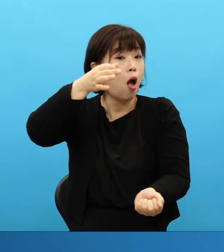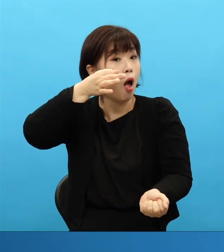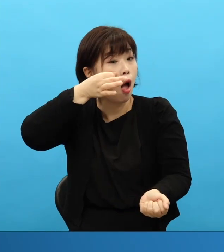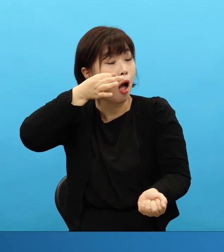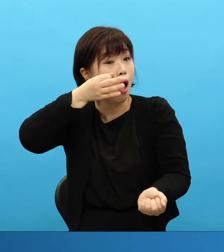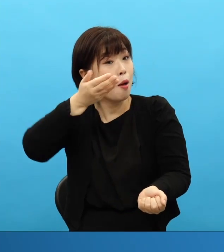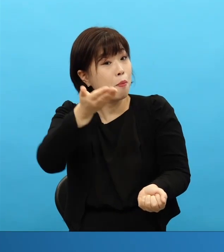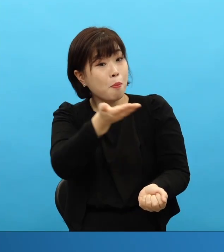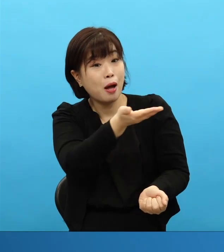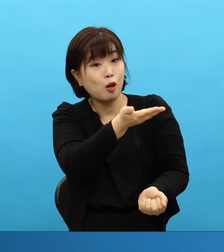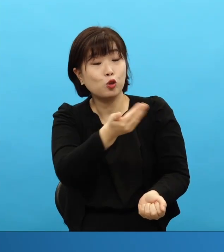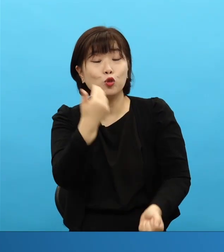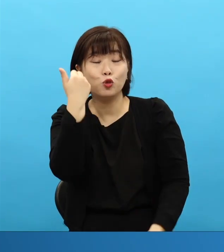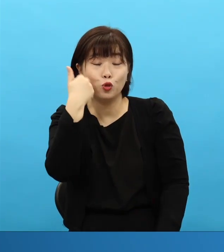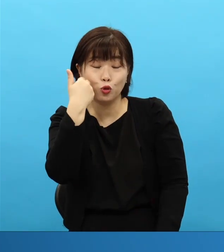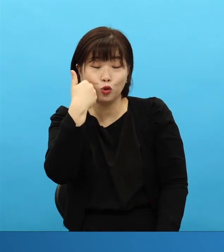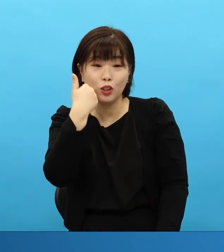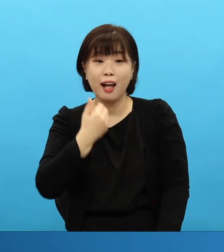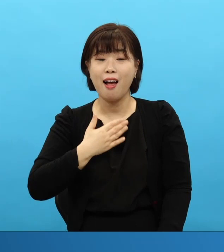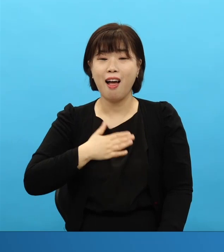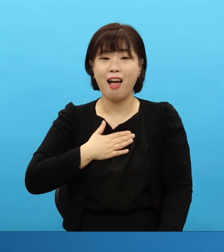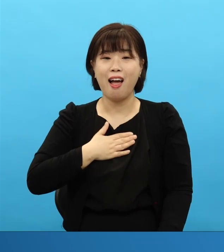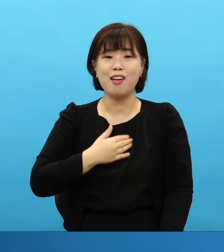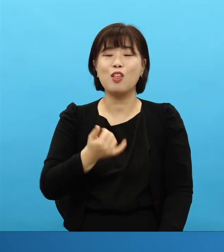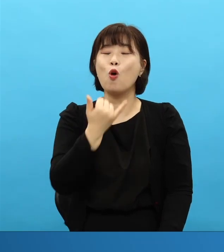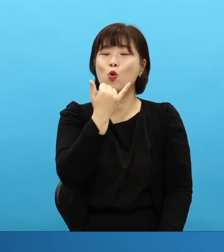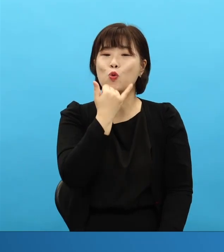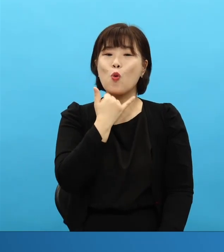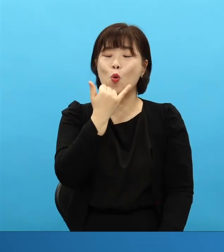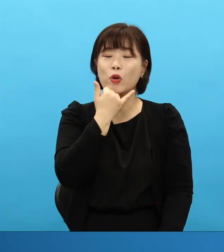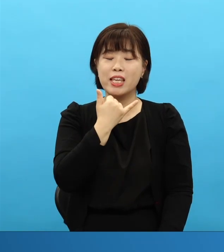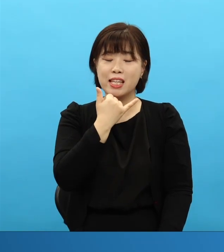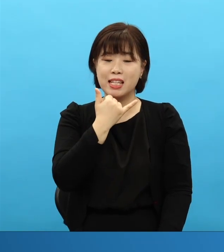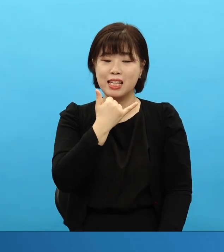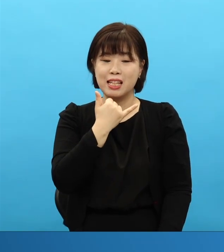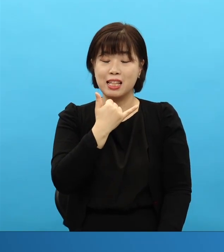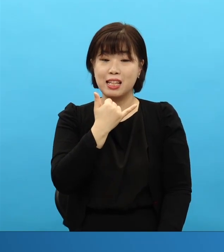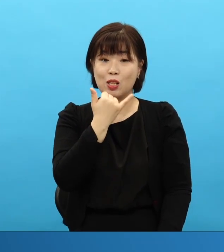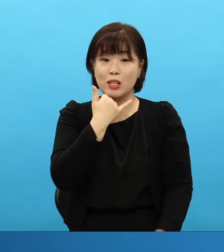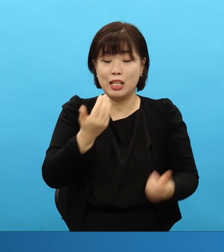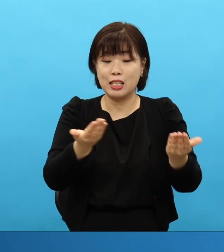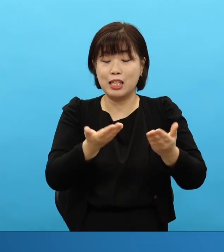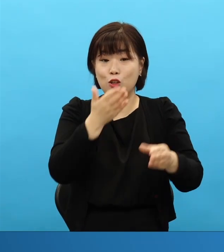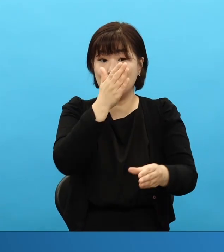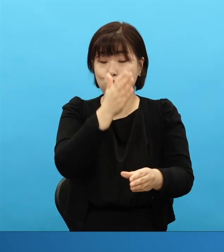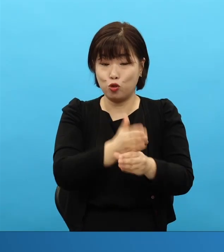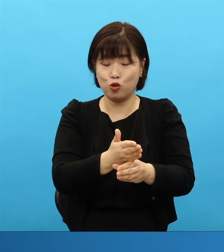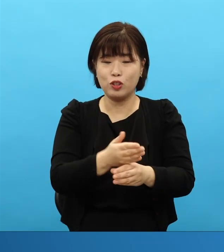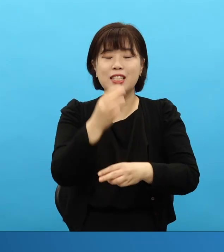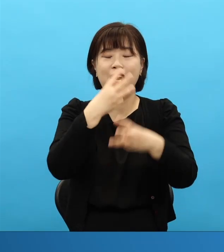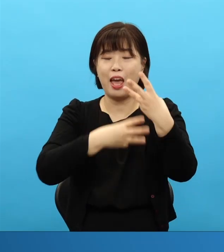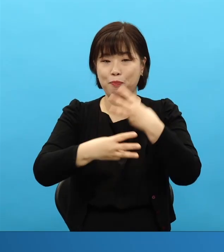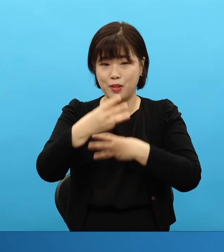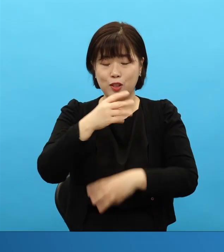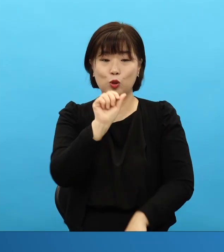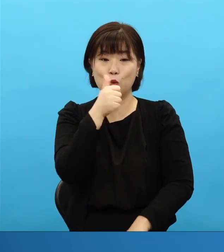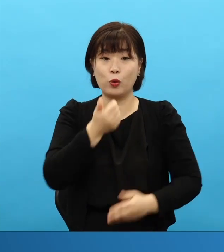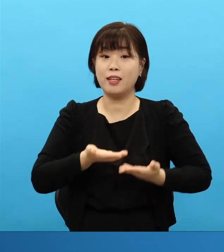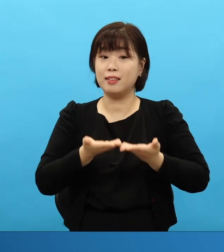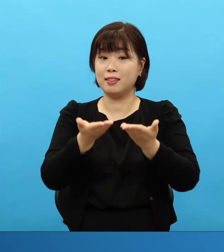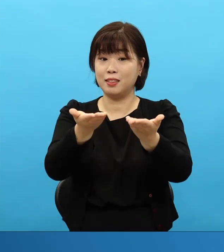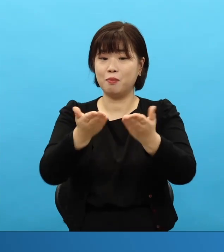수 있으실까요? 네, 우리 독일 현장에 있는 멋진 렘넌트 망대 먼저 소개 영상으로 만나보시겠습니다.